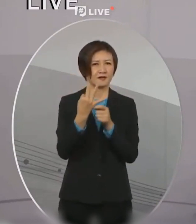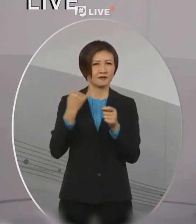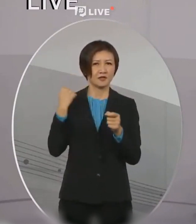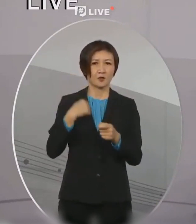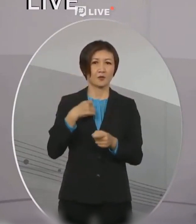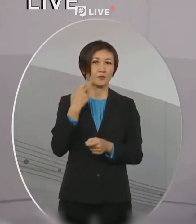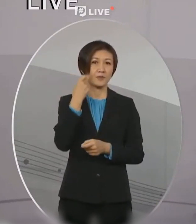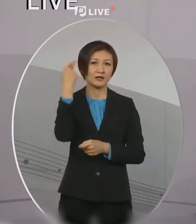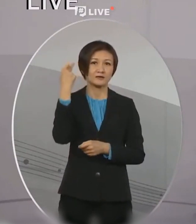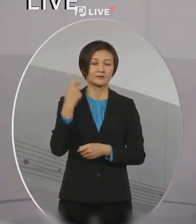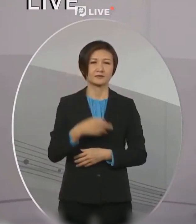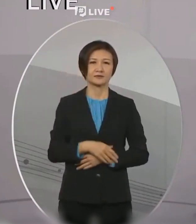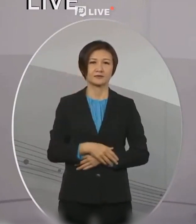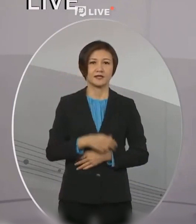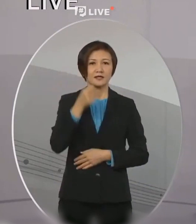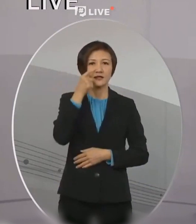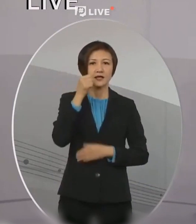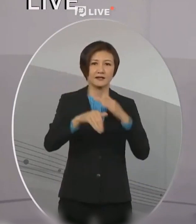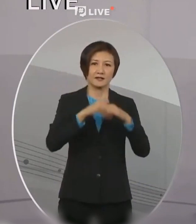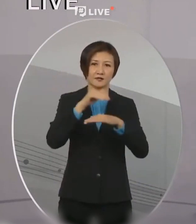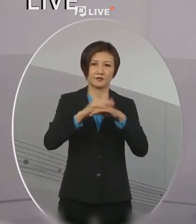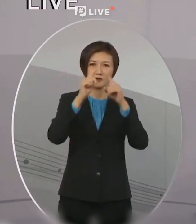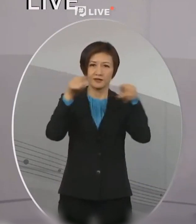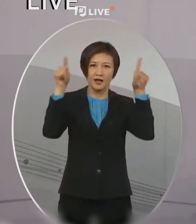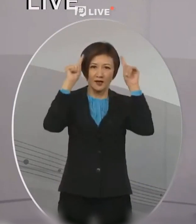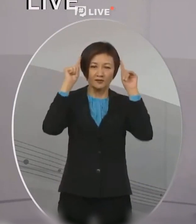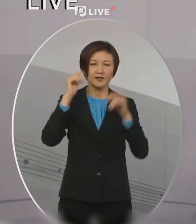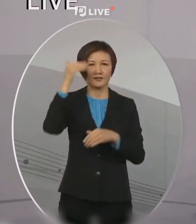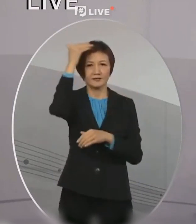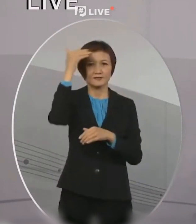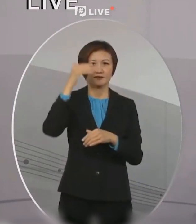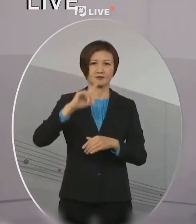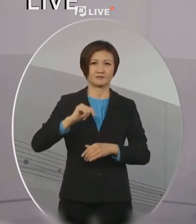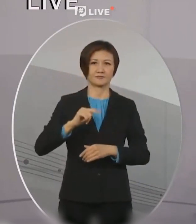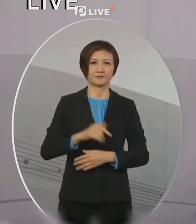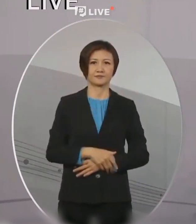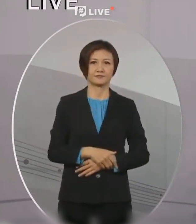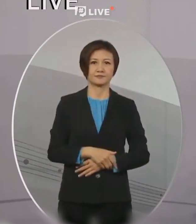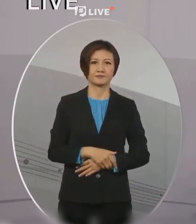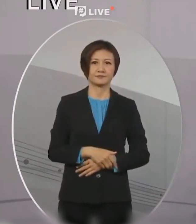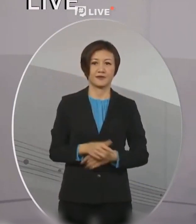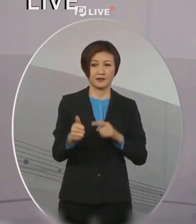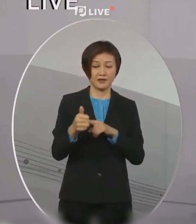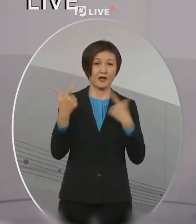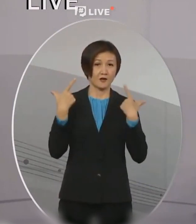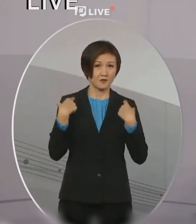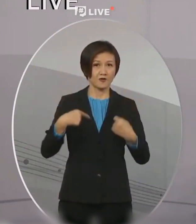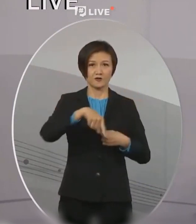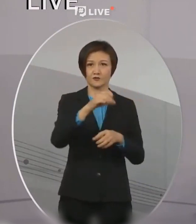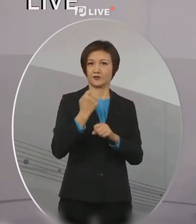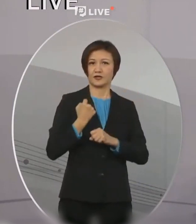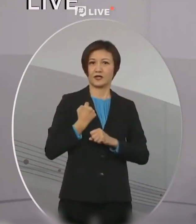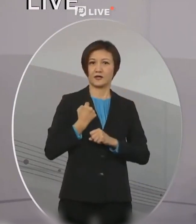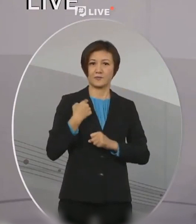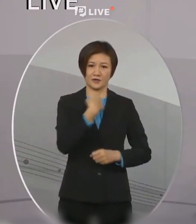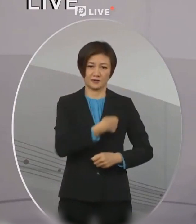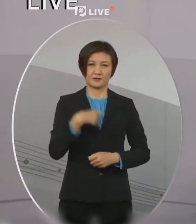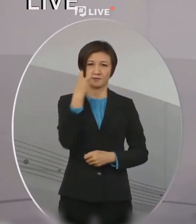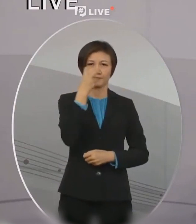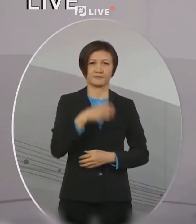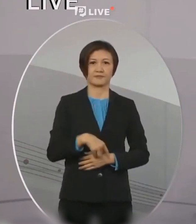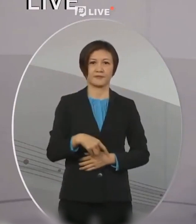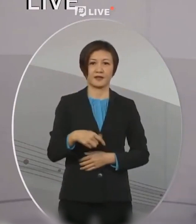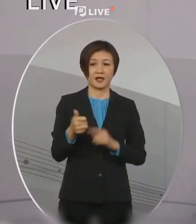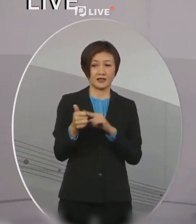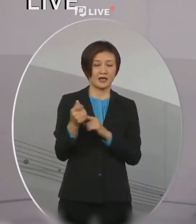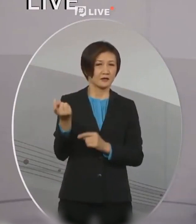哥台南成功大学的郑朋友教授，他准备要去当兵体检的时候，他亲耳